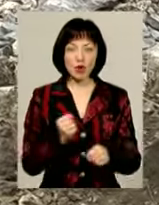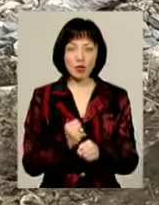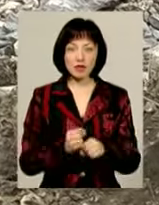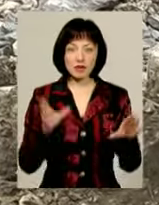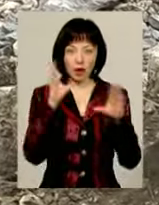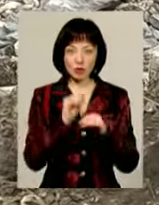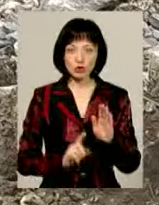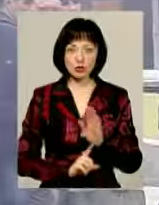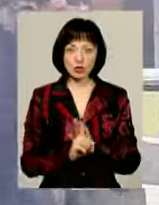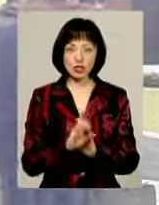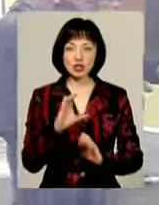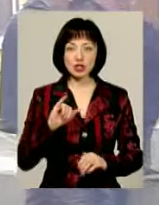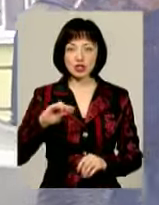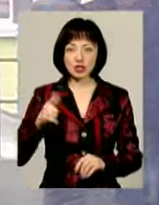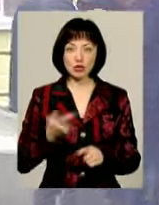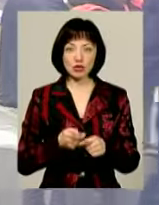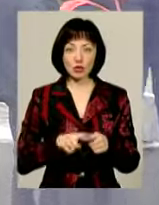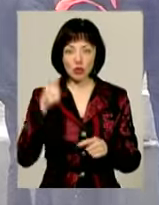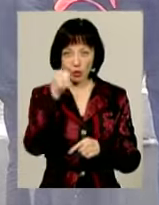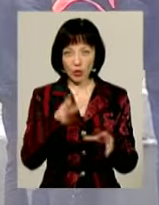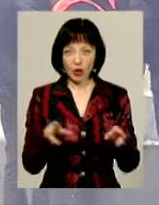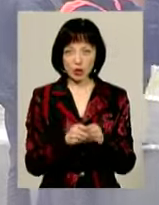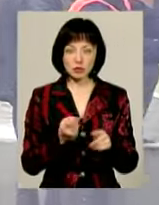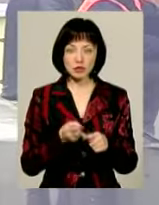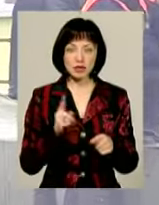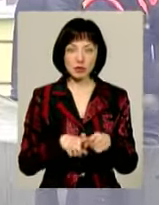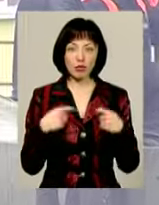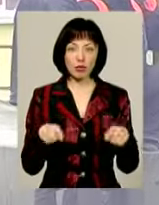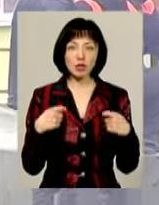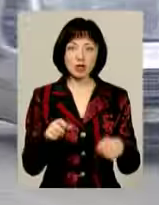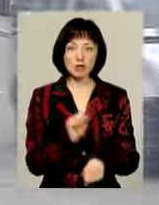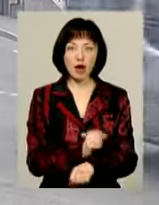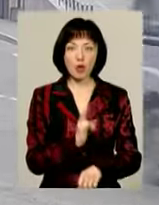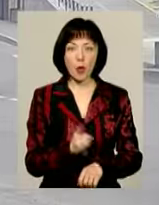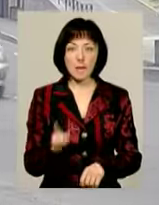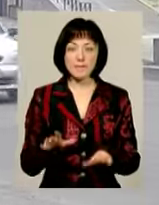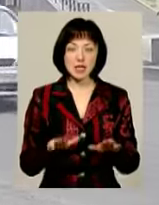вдалося розпочати лише у січні цього року, а разом з тим і продаж паркомісць.